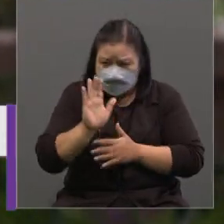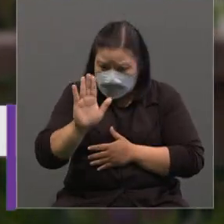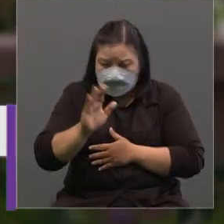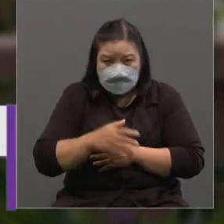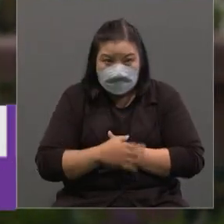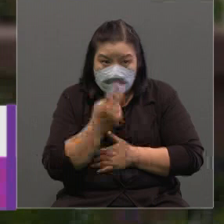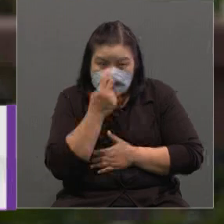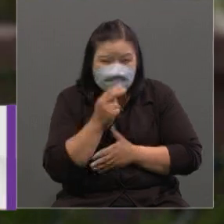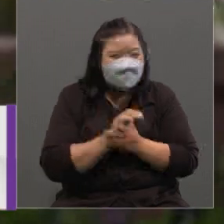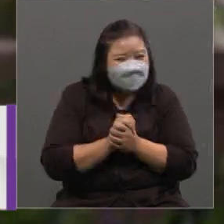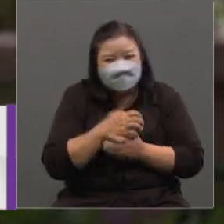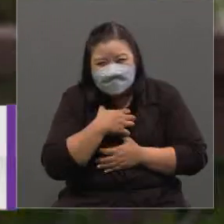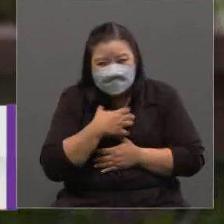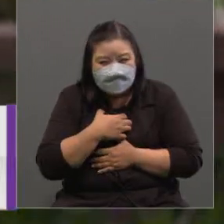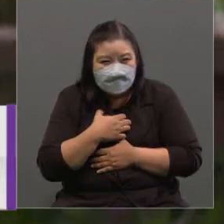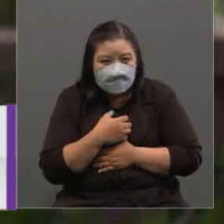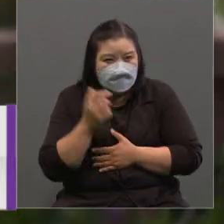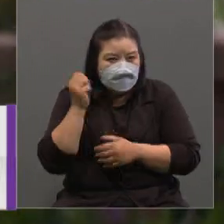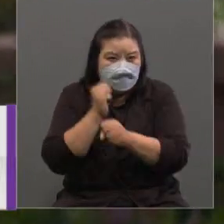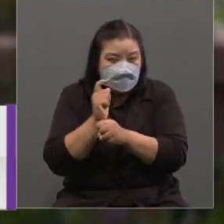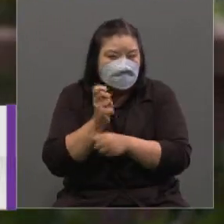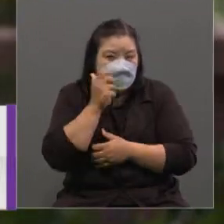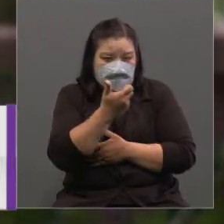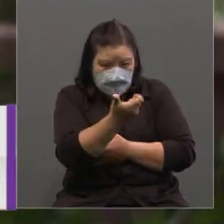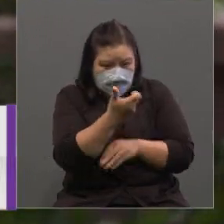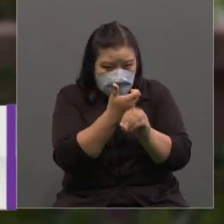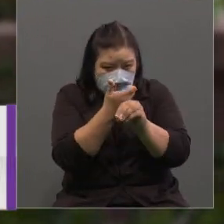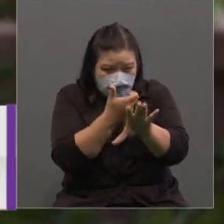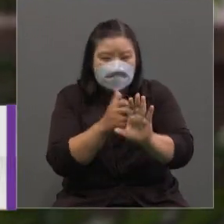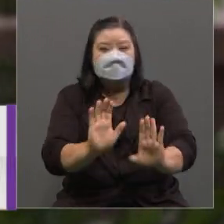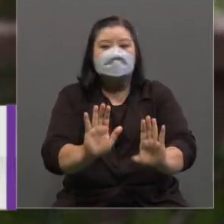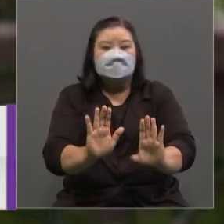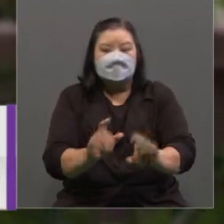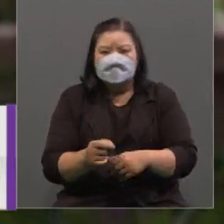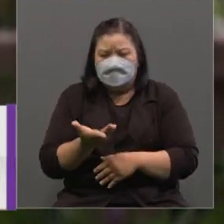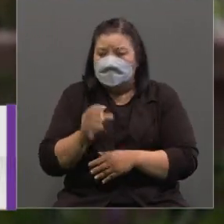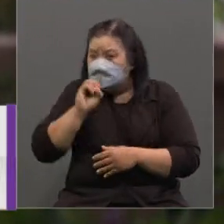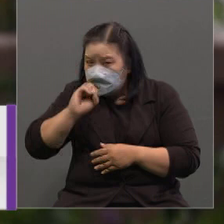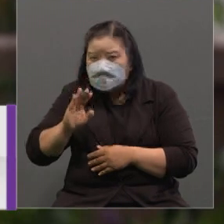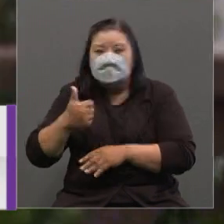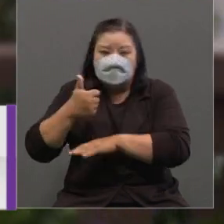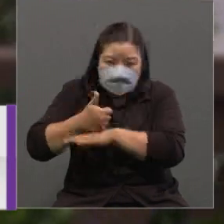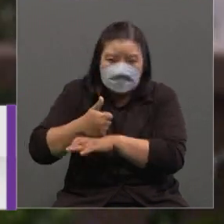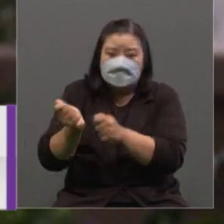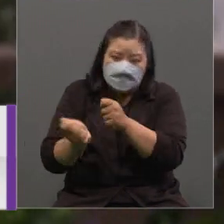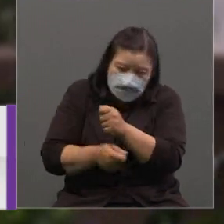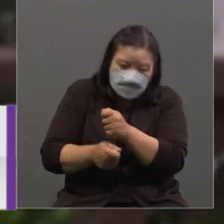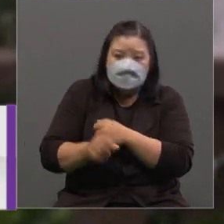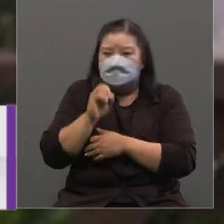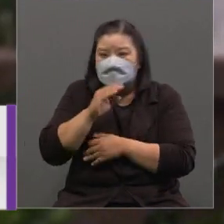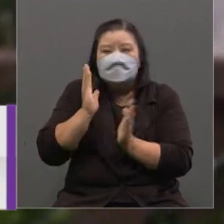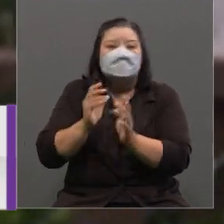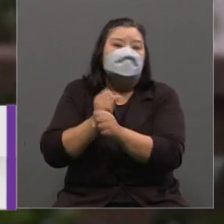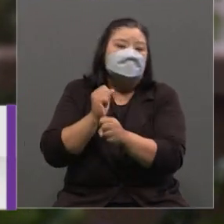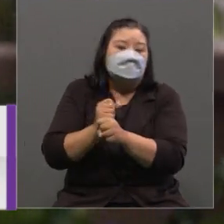ใกล้ๆนะคะสามารถแจ้งเตือนมายังผู้นำชุมชนอ่าหรือว่าเจ้าหน้าที่อุทยานนะคะเพื่อเข้าไปทำการ